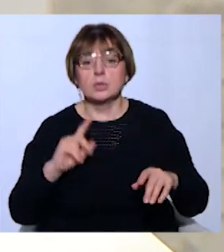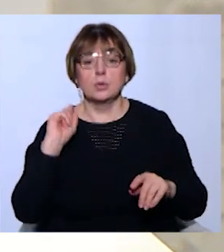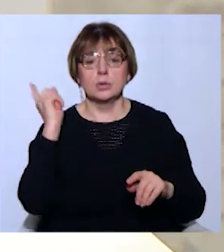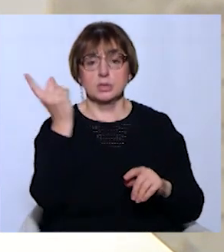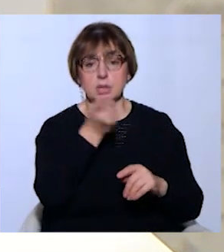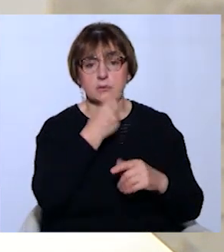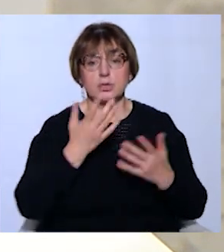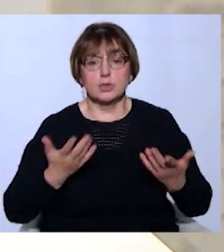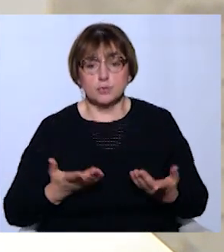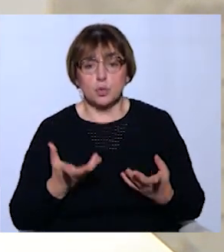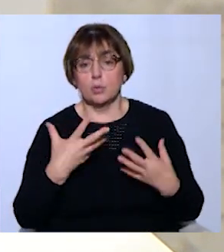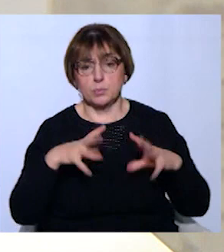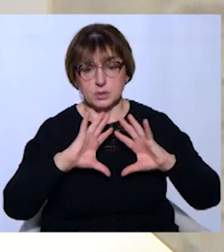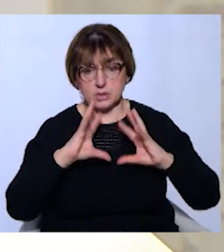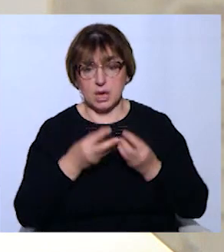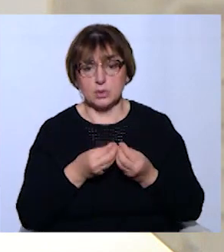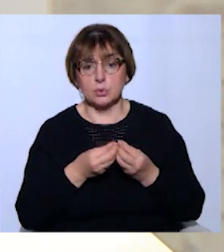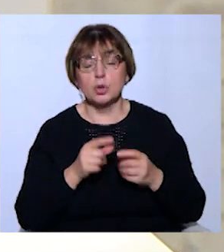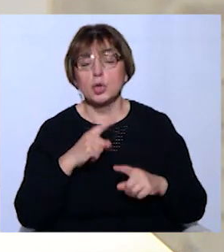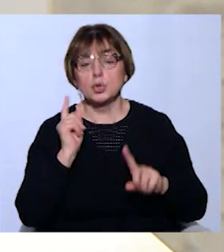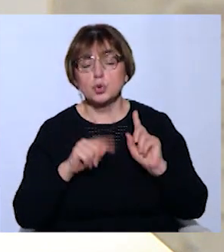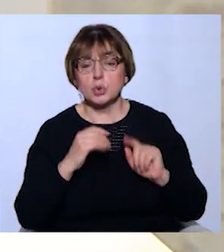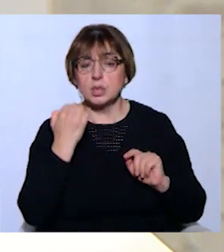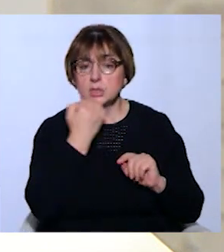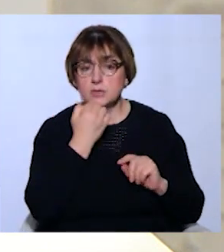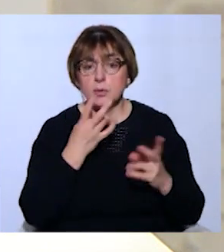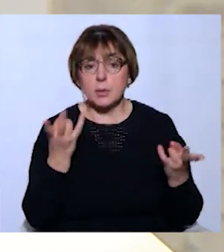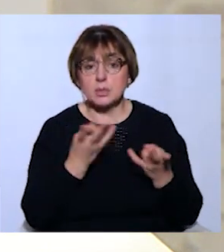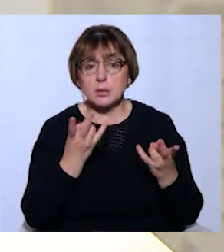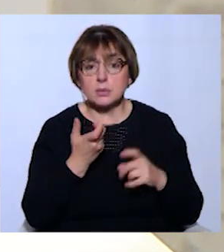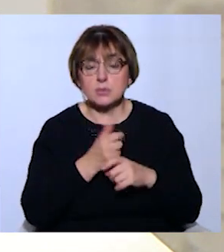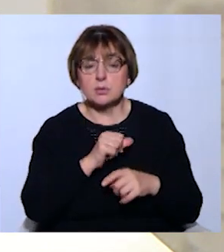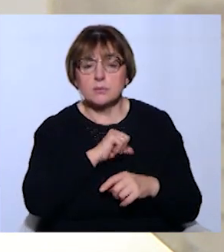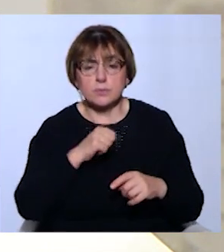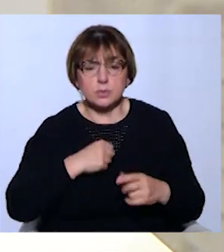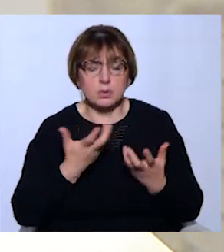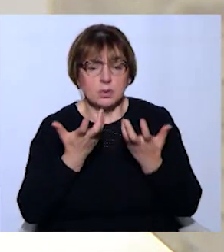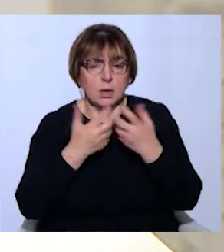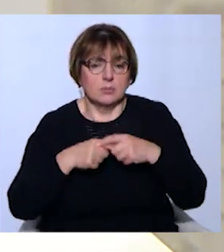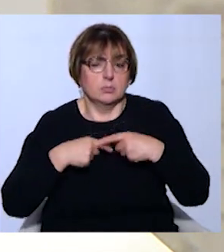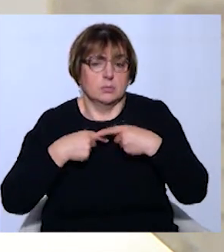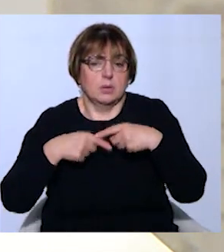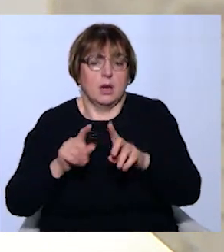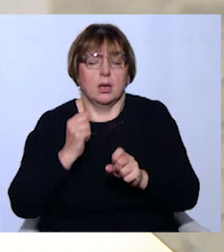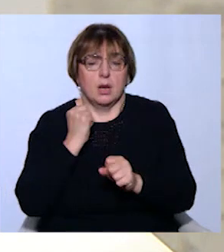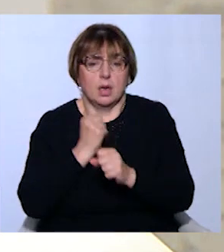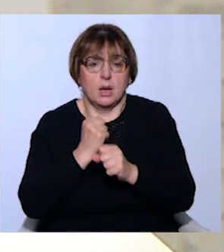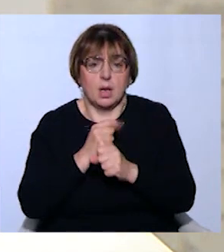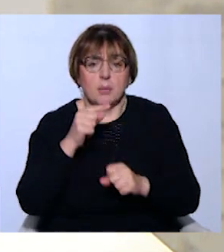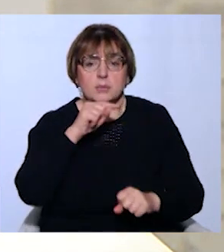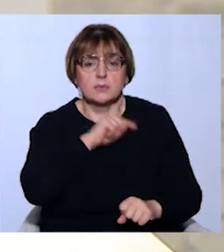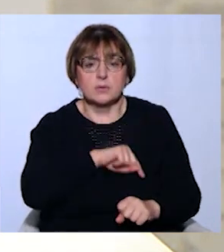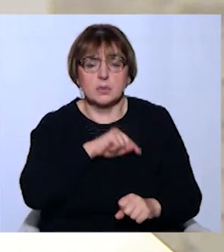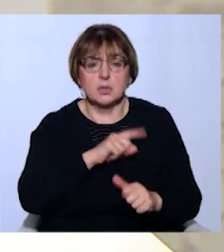ზოგადად. ზოგიერთი ნივთიერება ყოფილა ისეთი, რომელსაც თვითნებურად შეუძლია გამოასხივოს და ამ